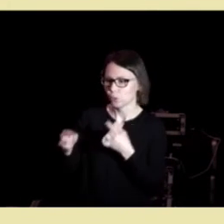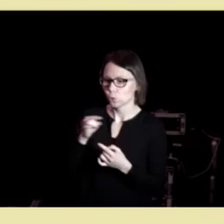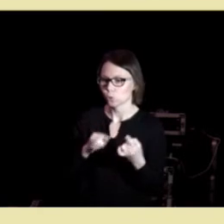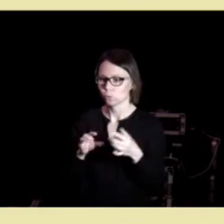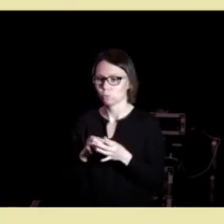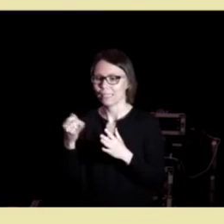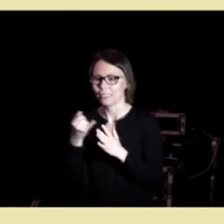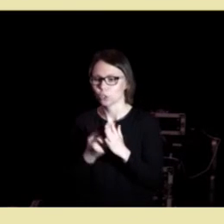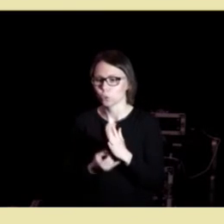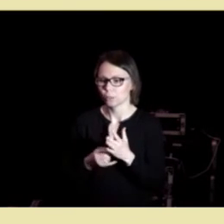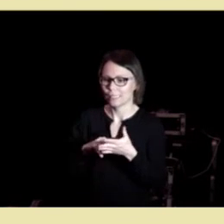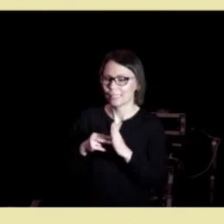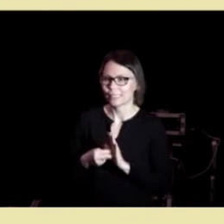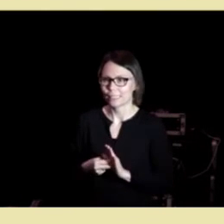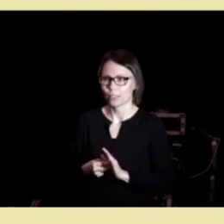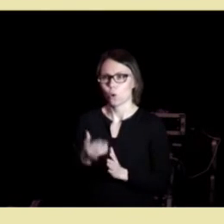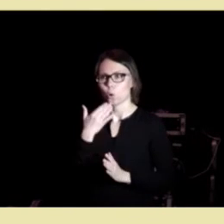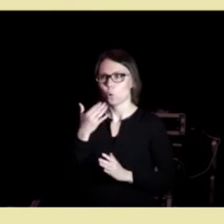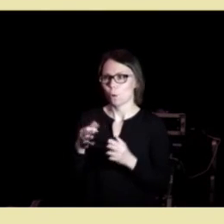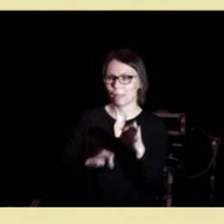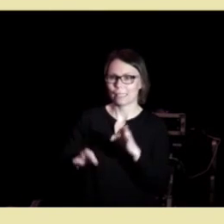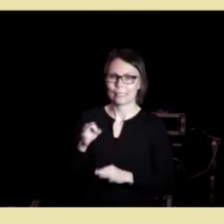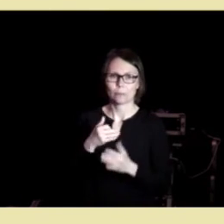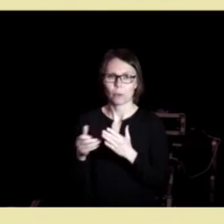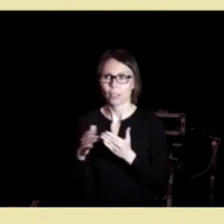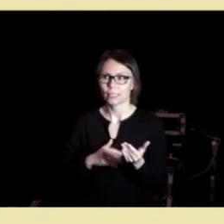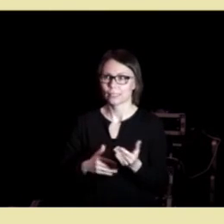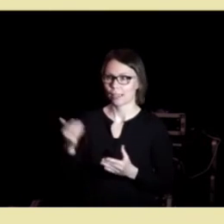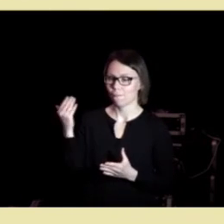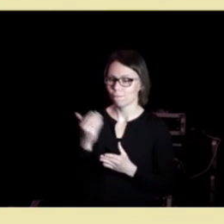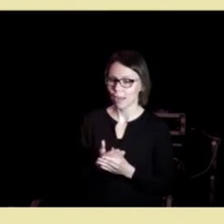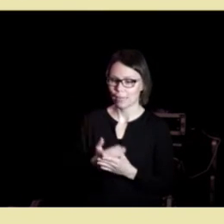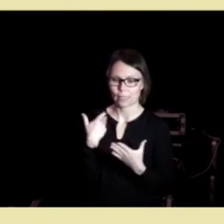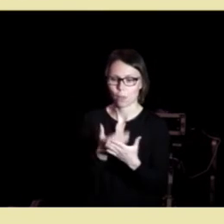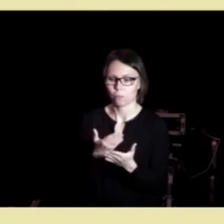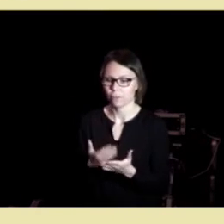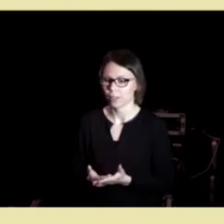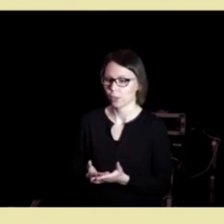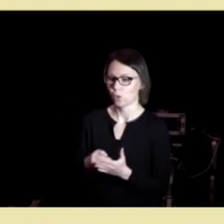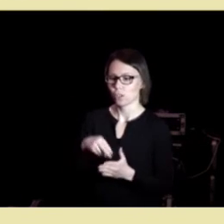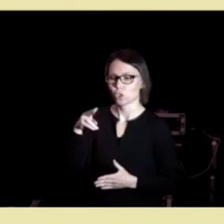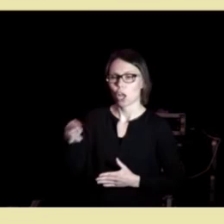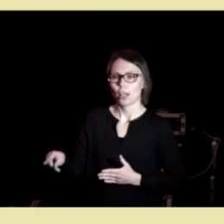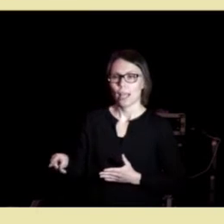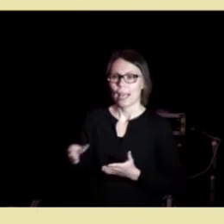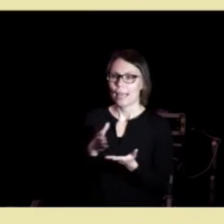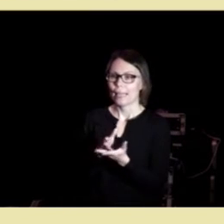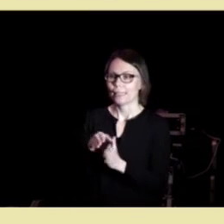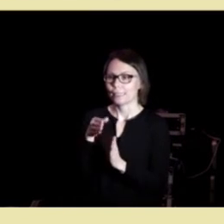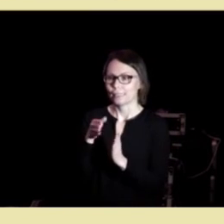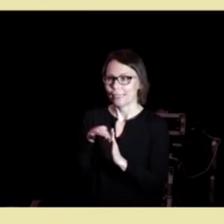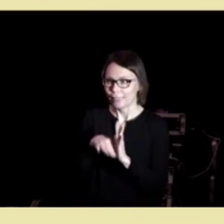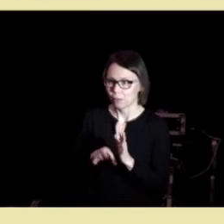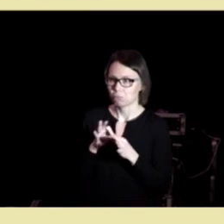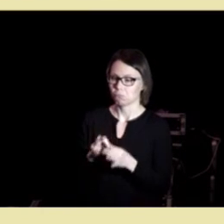om indikasjonsstillinger, god medisinsk praksis, felles anbefalinger og nasjonale retninger for behandling.